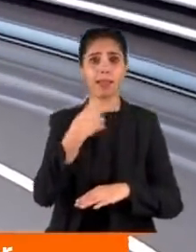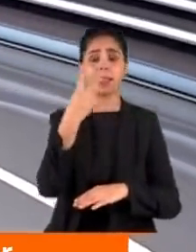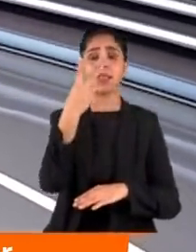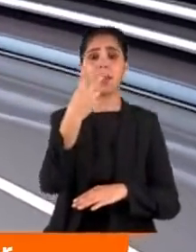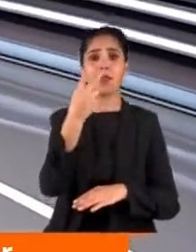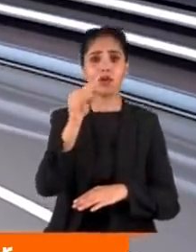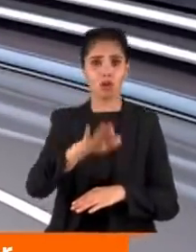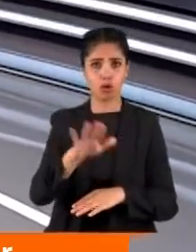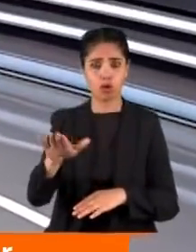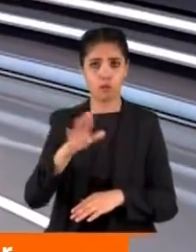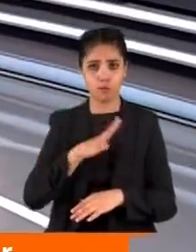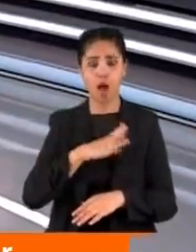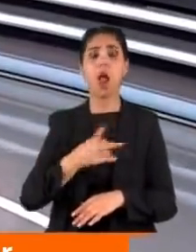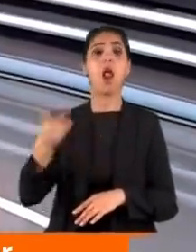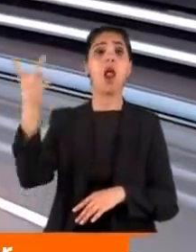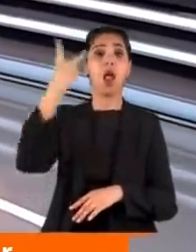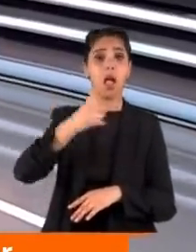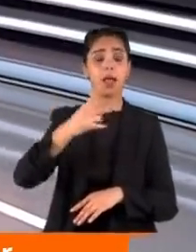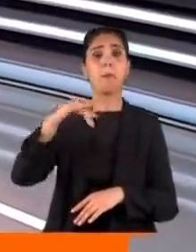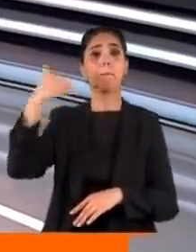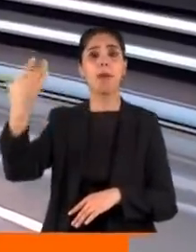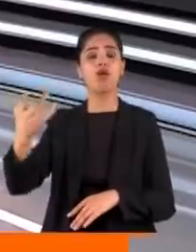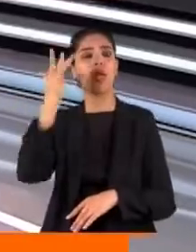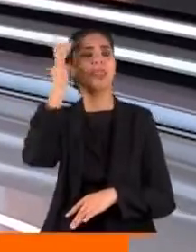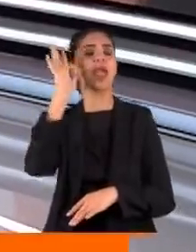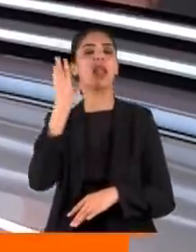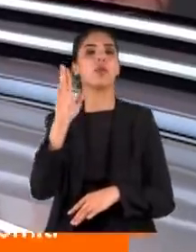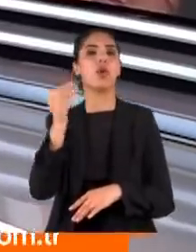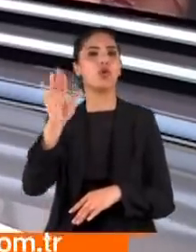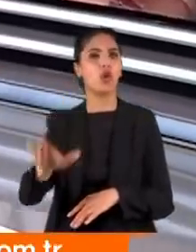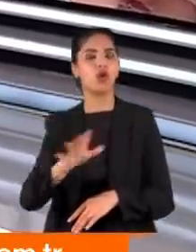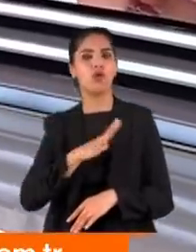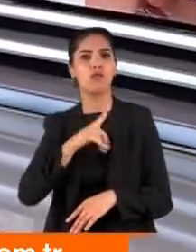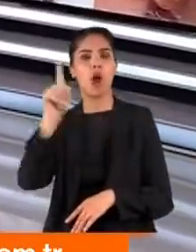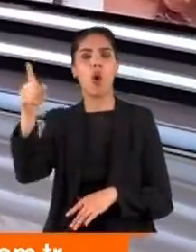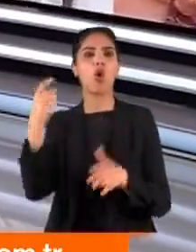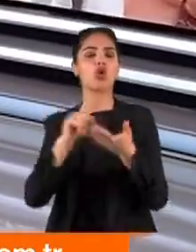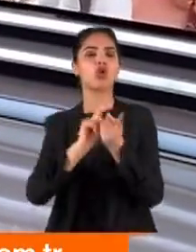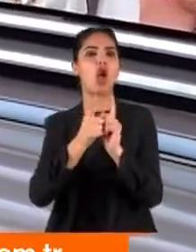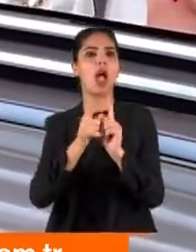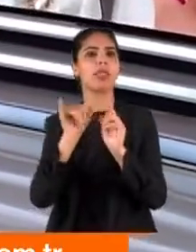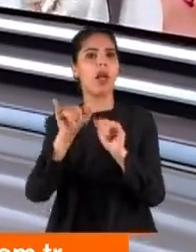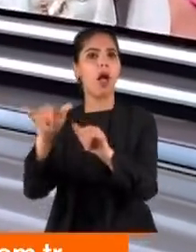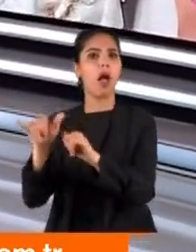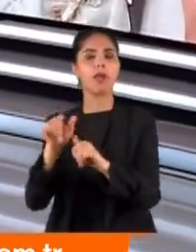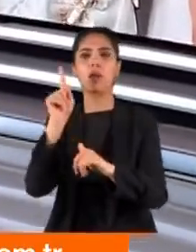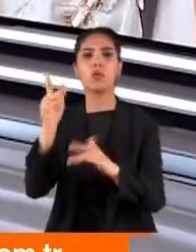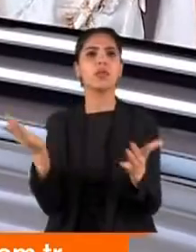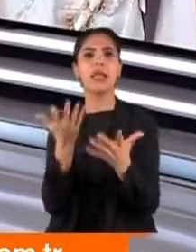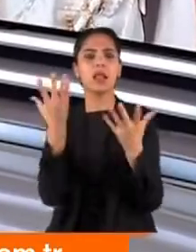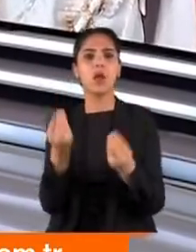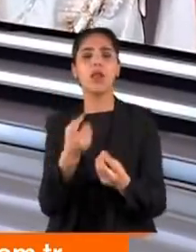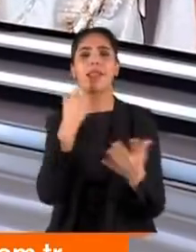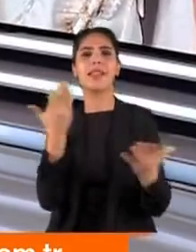çocuk daha vardı çünkü. Yani onun soyadını taşıyordu. Bu nasıl olur diye düşünürken işin aslı sonradan ortaya çıktı. Yıllar önce evi terk